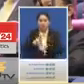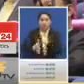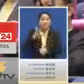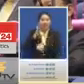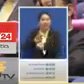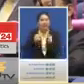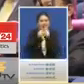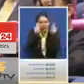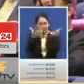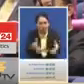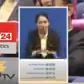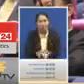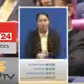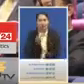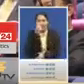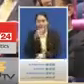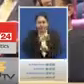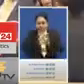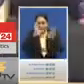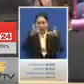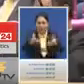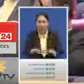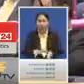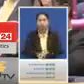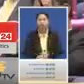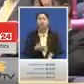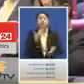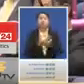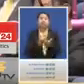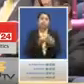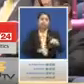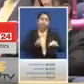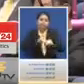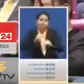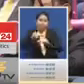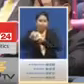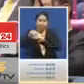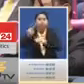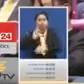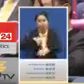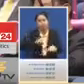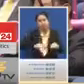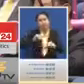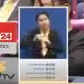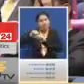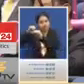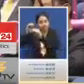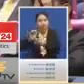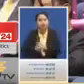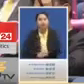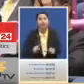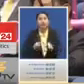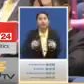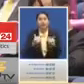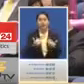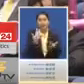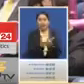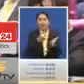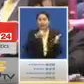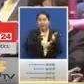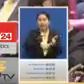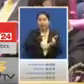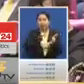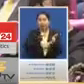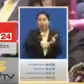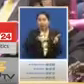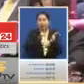แล้วนี่มันเห็นแล้วนี่ตัวเลขการขยายตัวที่ท่านอ้างมันก็จะขึ้นแล้วนี่แต่หนี้ที่ท่านก่อขึ้น